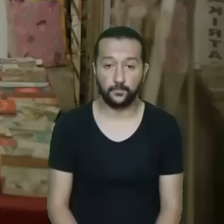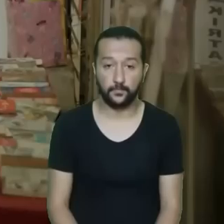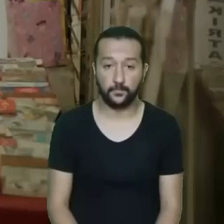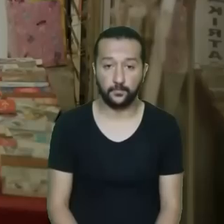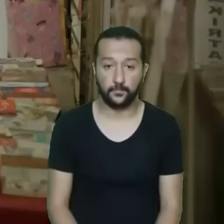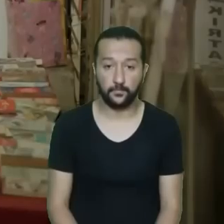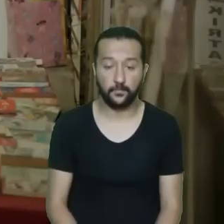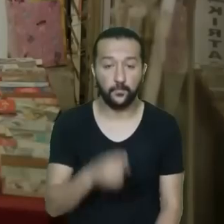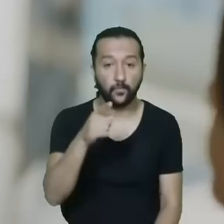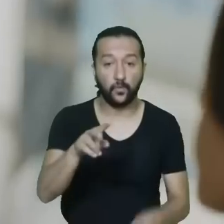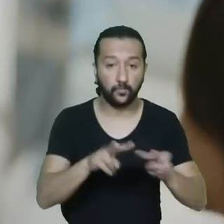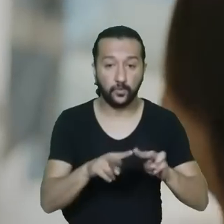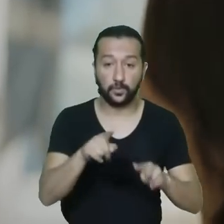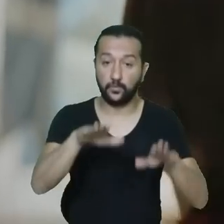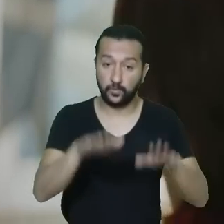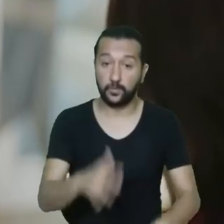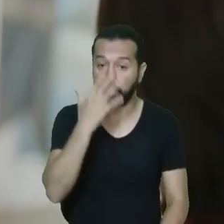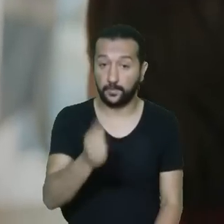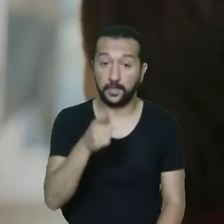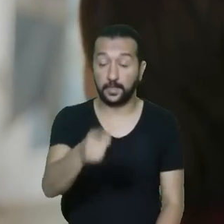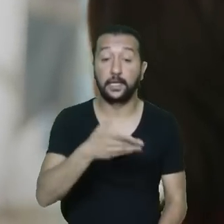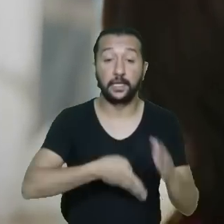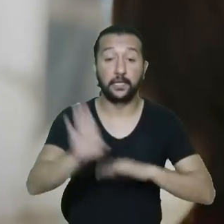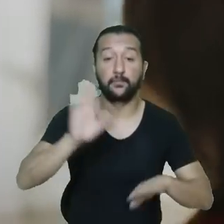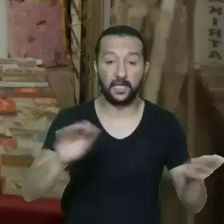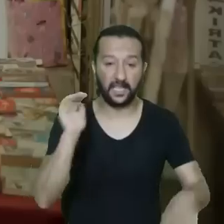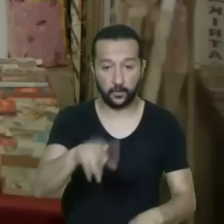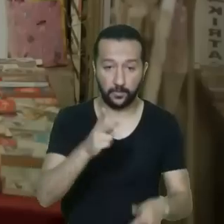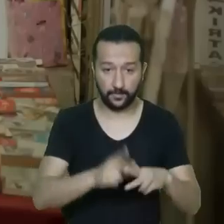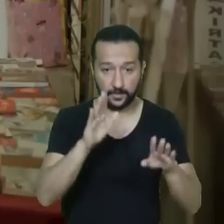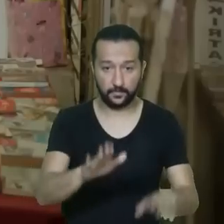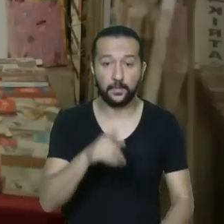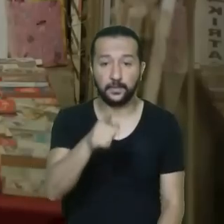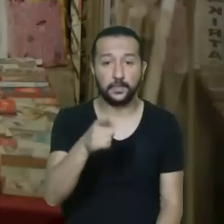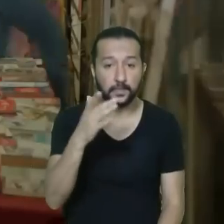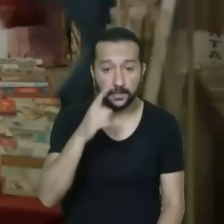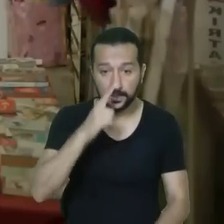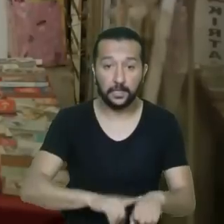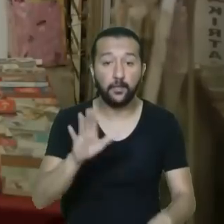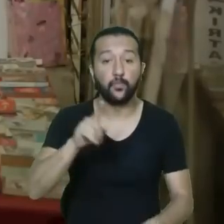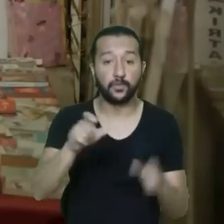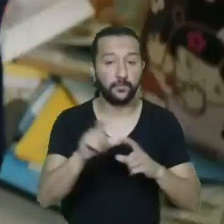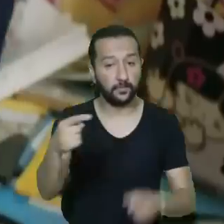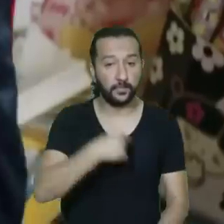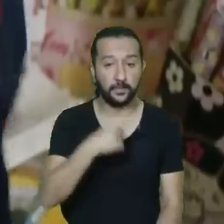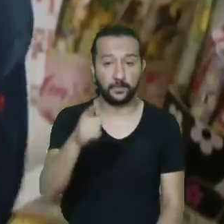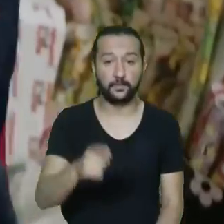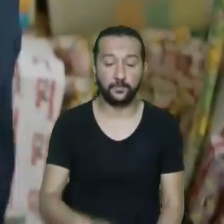camındaki maskeleri gördü. Muzo, sen burada bekle. Ayrılma, bir yere geliyorum benimle, tamam mı? Sen de mi inanmıyorsun Sibel